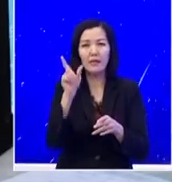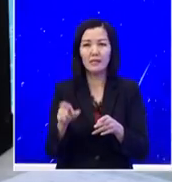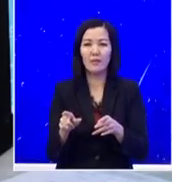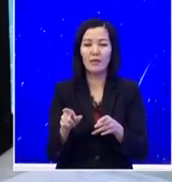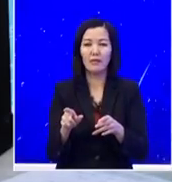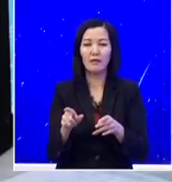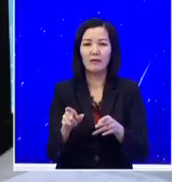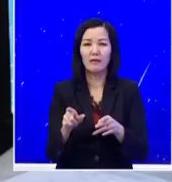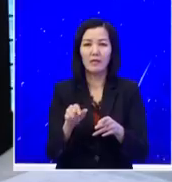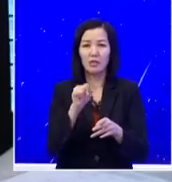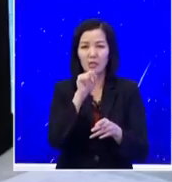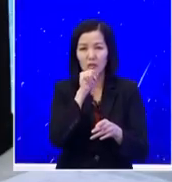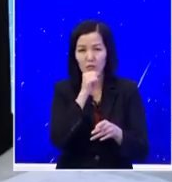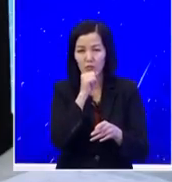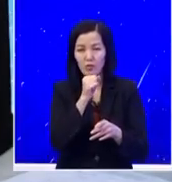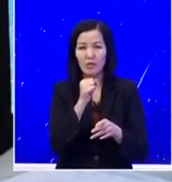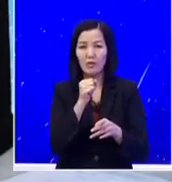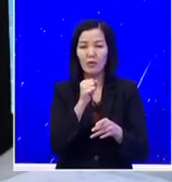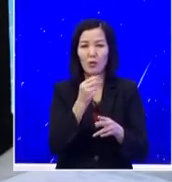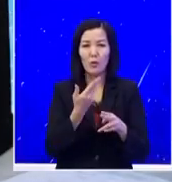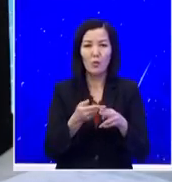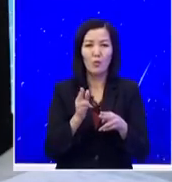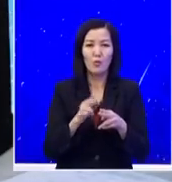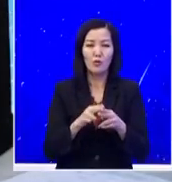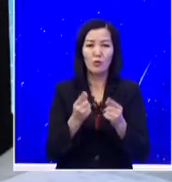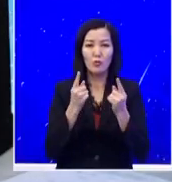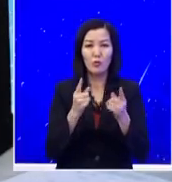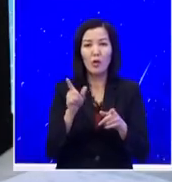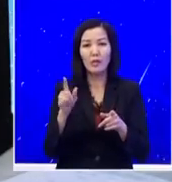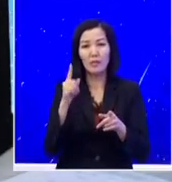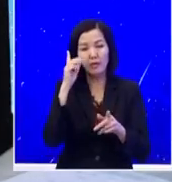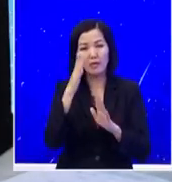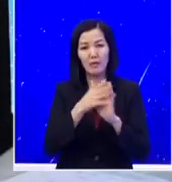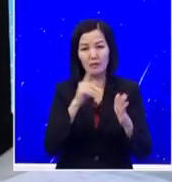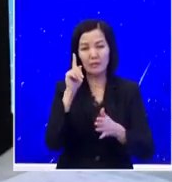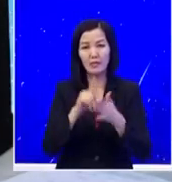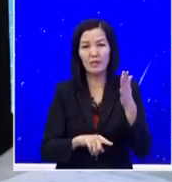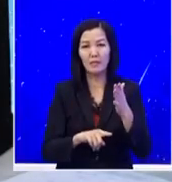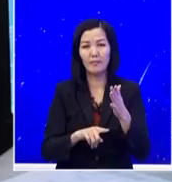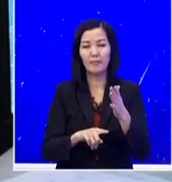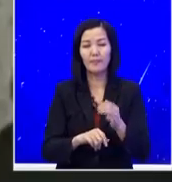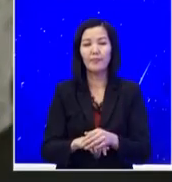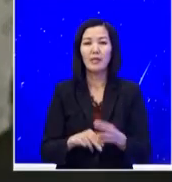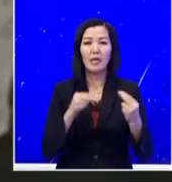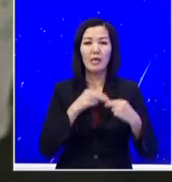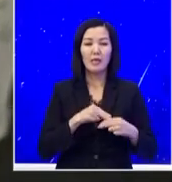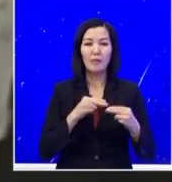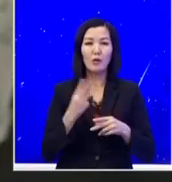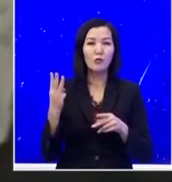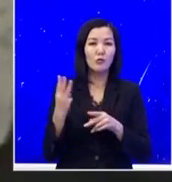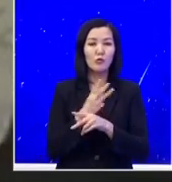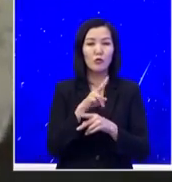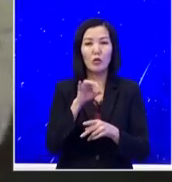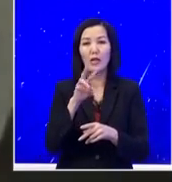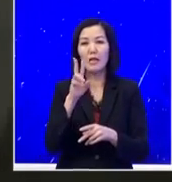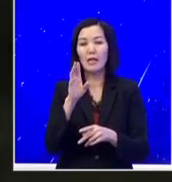тағылымы кең, сондай бір ұлағатты азамат екенде көзім жетті. Еңбегі жанып үш мәрте Ленин,